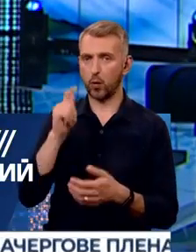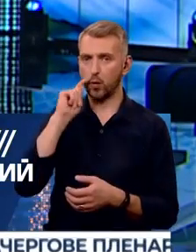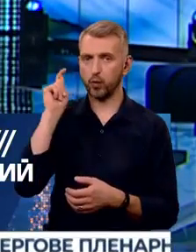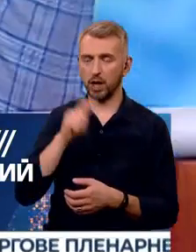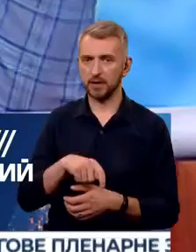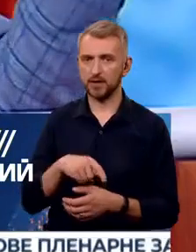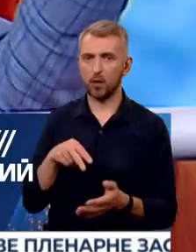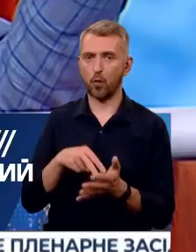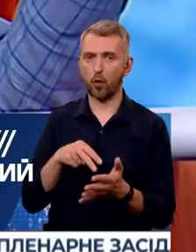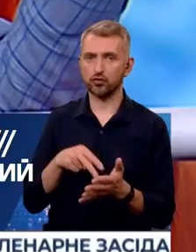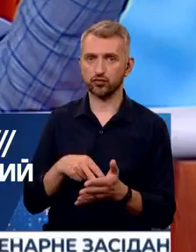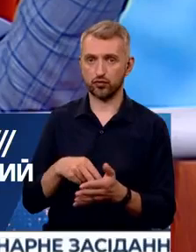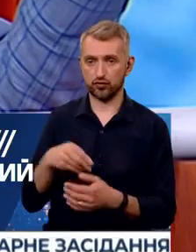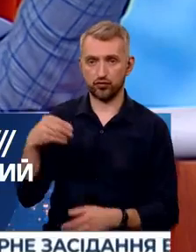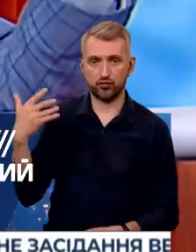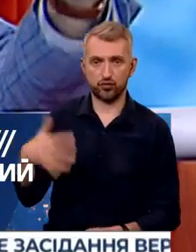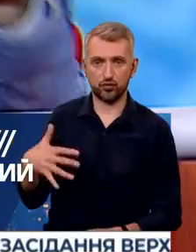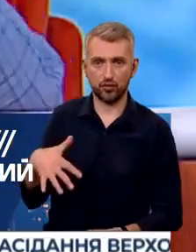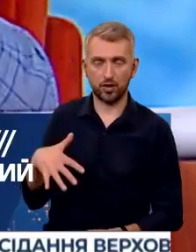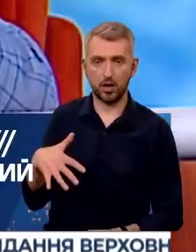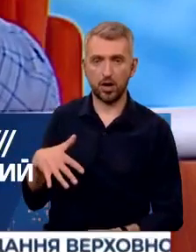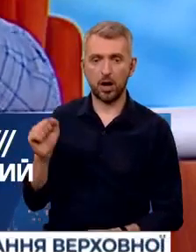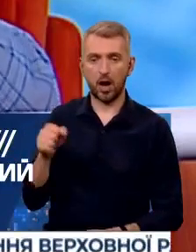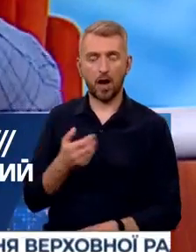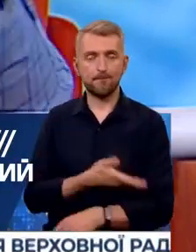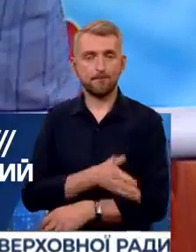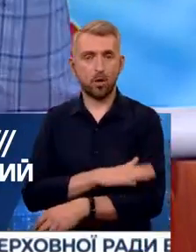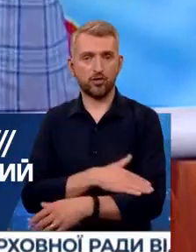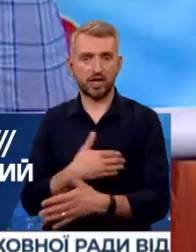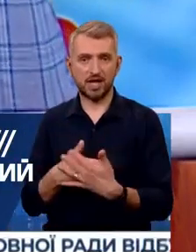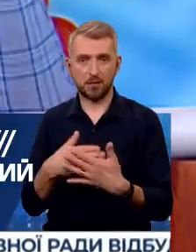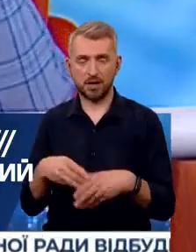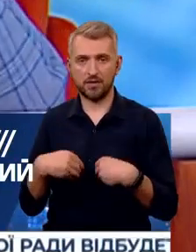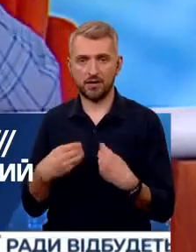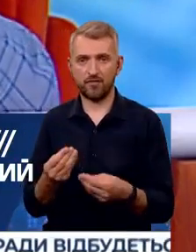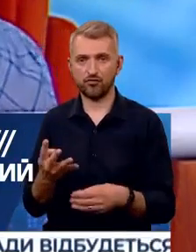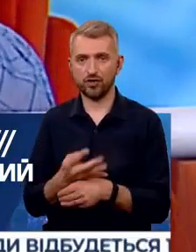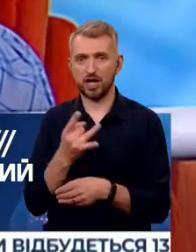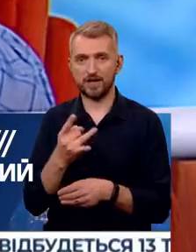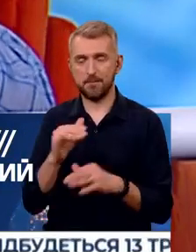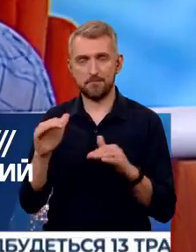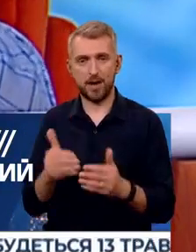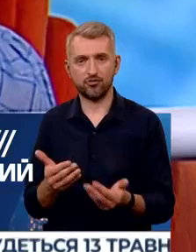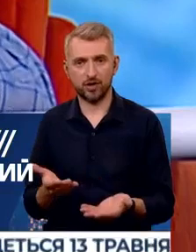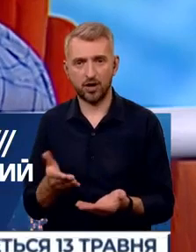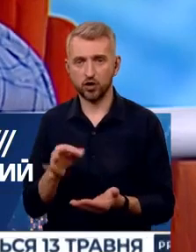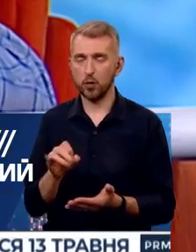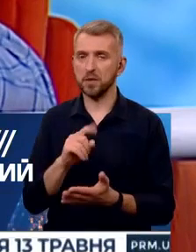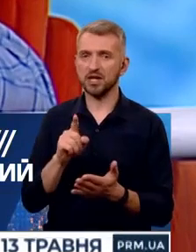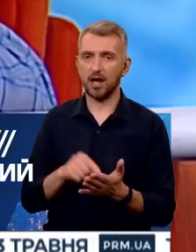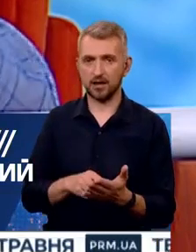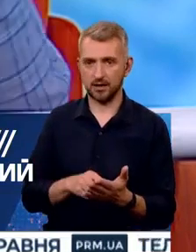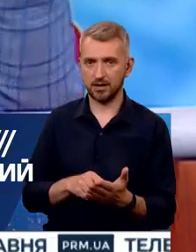українське коштує купу грошей, а польське, наприклад, дає в 4 рази менше, то